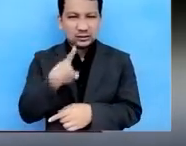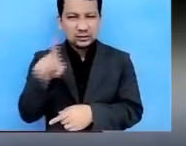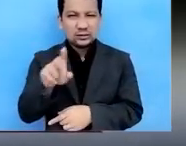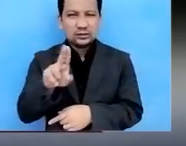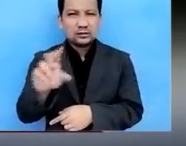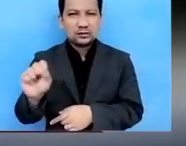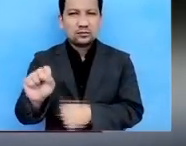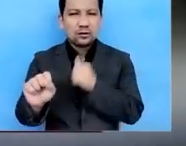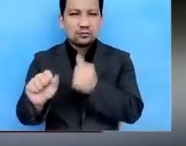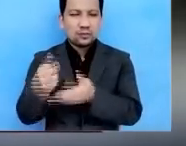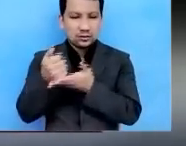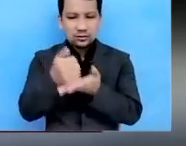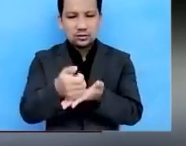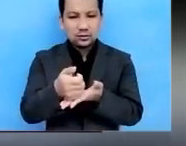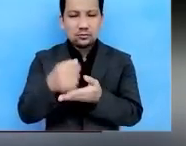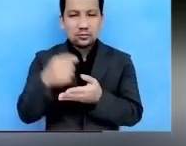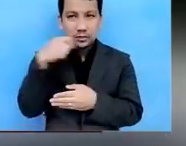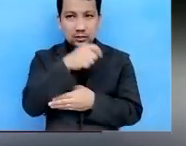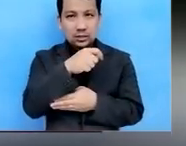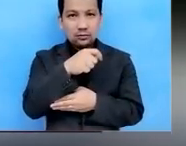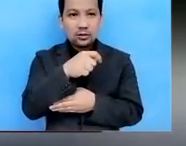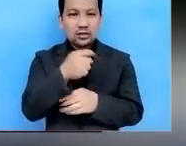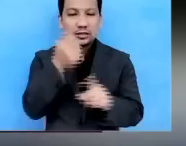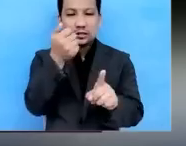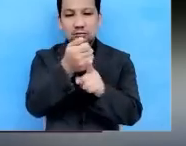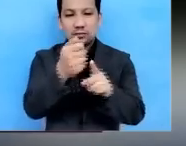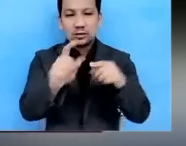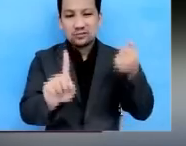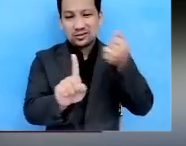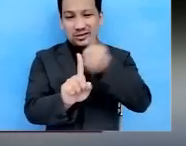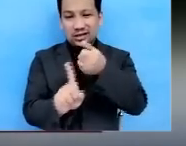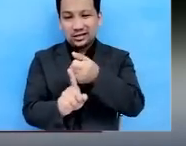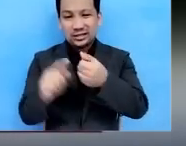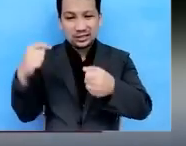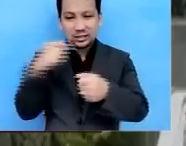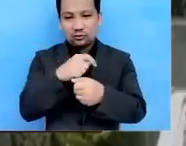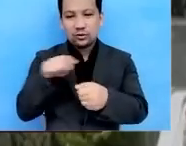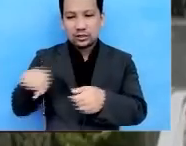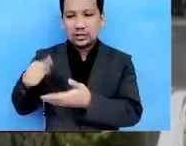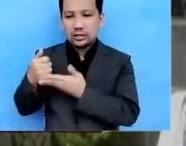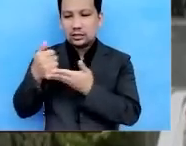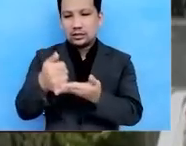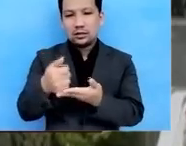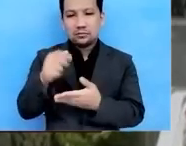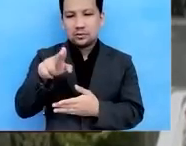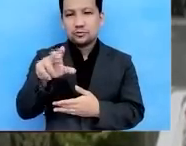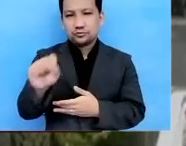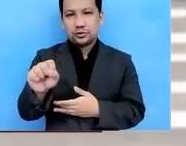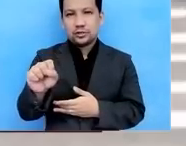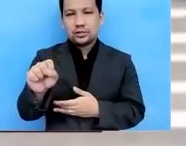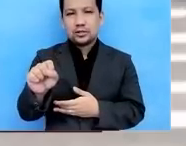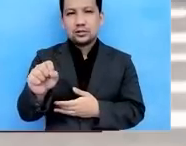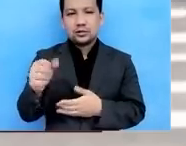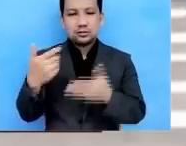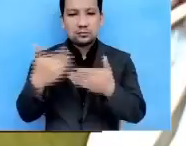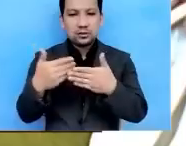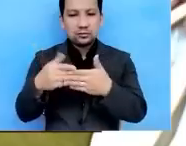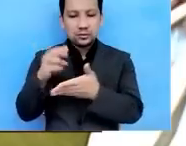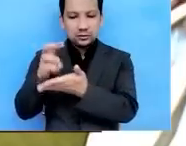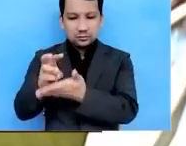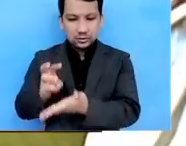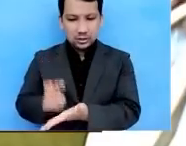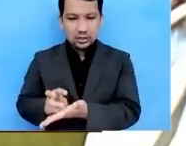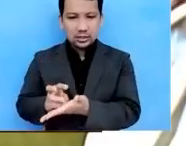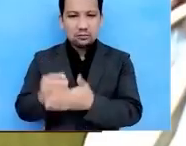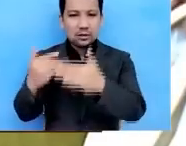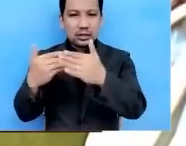na tutulungan ito ang Taiwan kapag nilusob sila ng China. Tatlo sa itatayong EDCA sites ang malapit sa Taiwan.